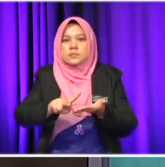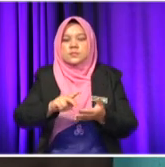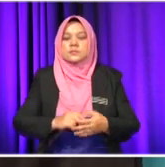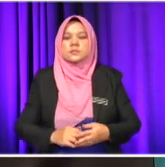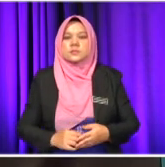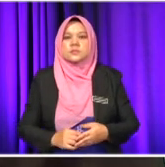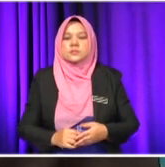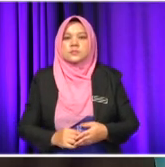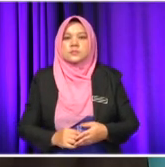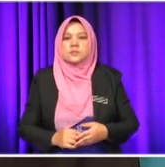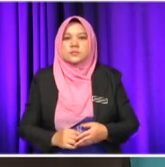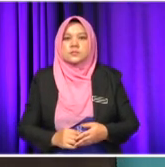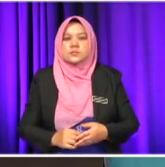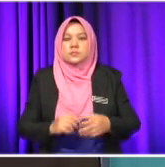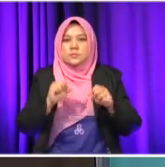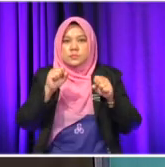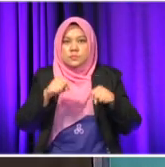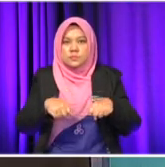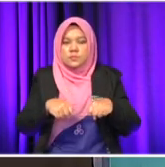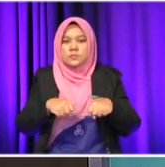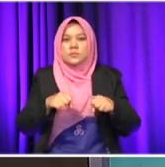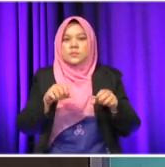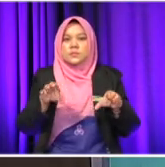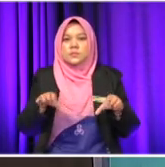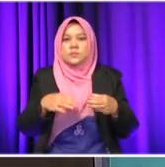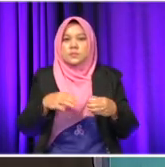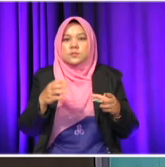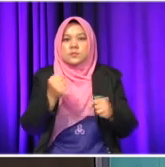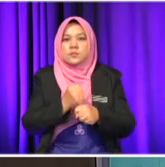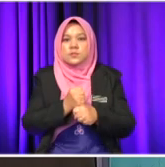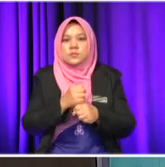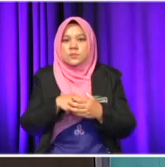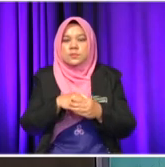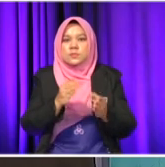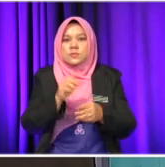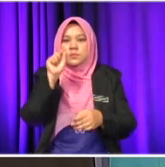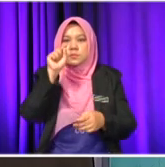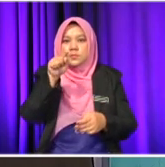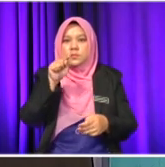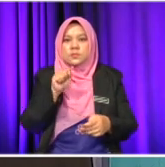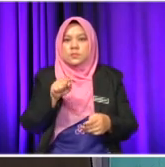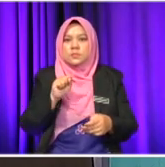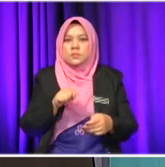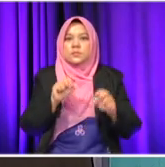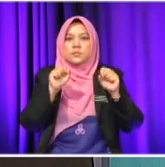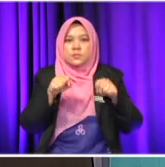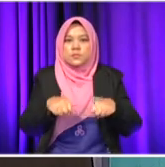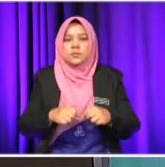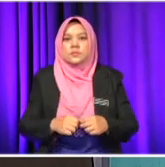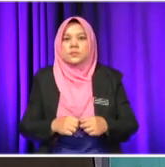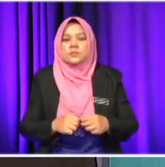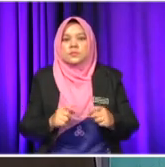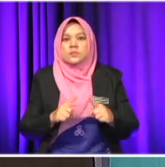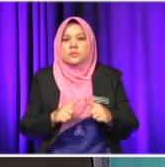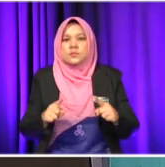kemas boleh buat dalam bentuk point boleh tapi lebih baik Allah kamu semua